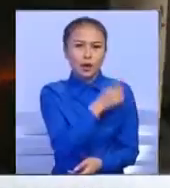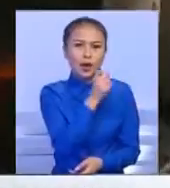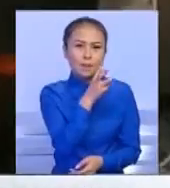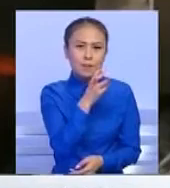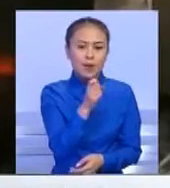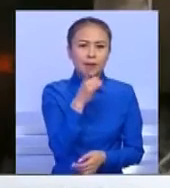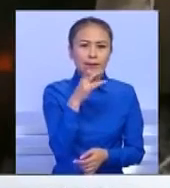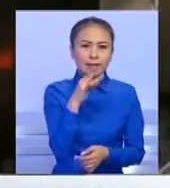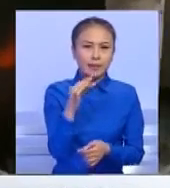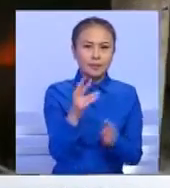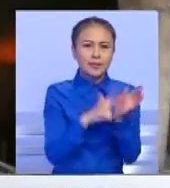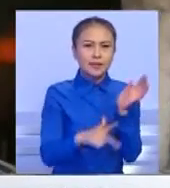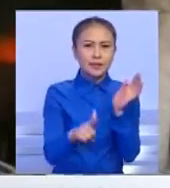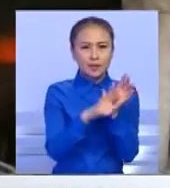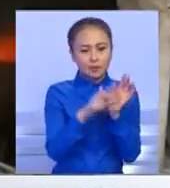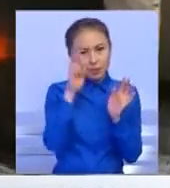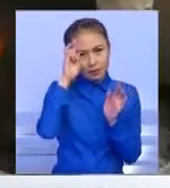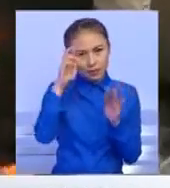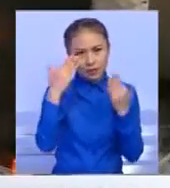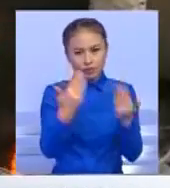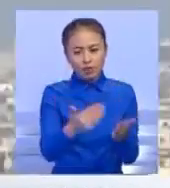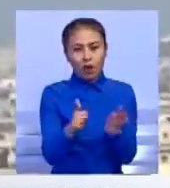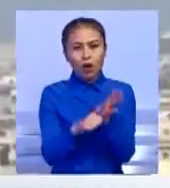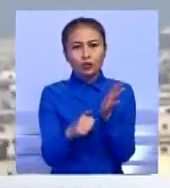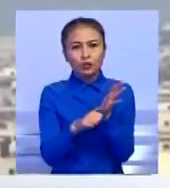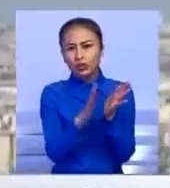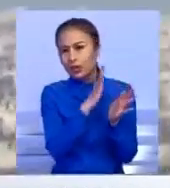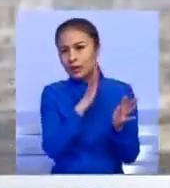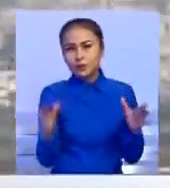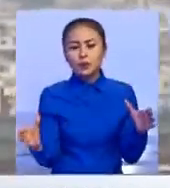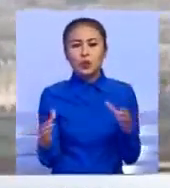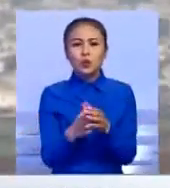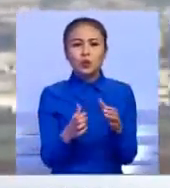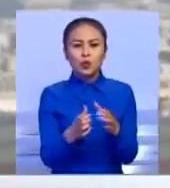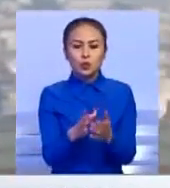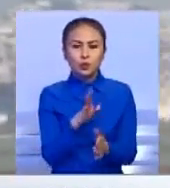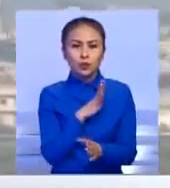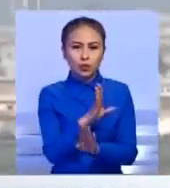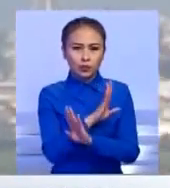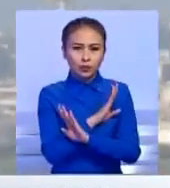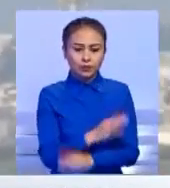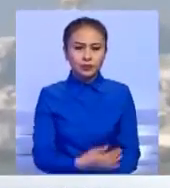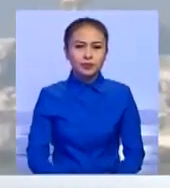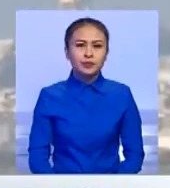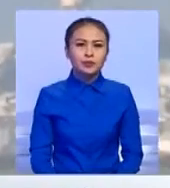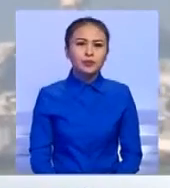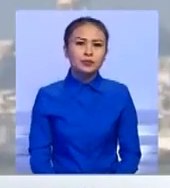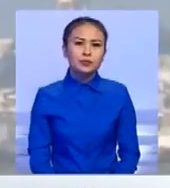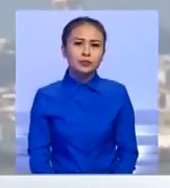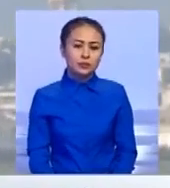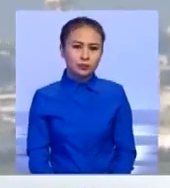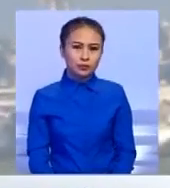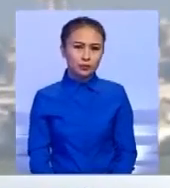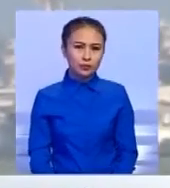мен Идлиб өңірінде 87 елді мекенді азат етіп, 600-ден астам содырдың көзін жойған.